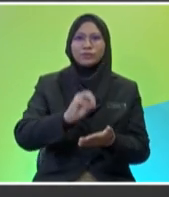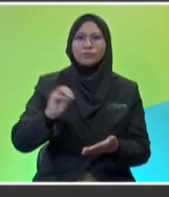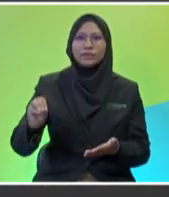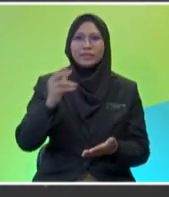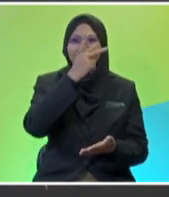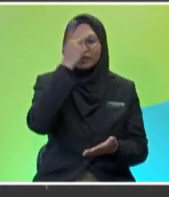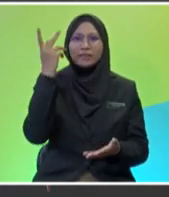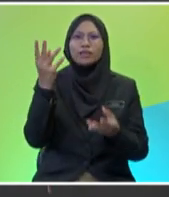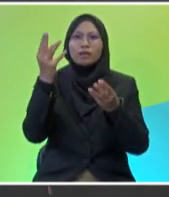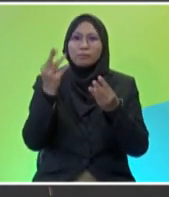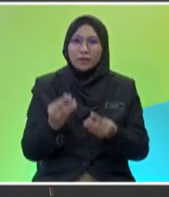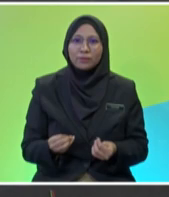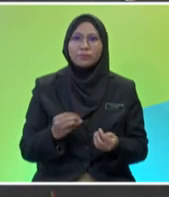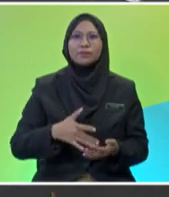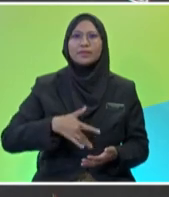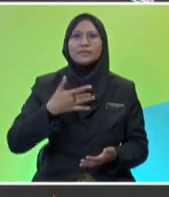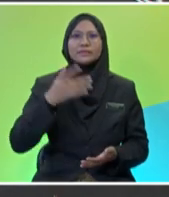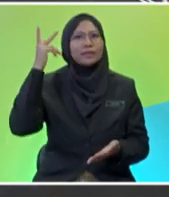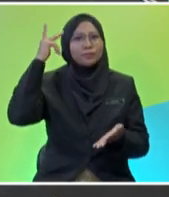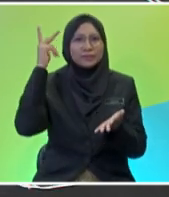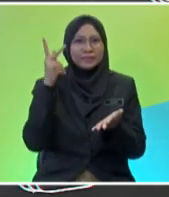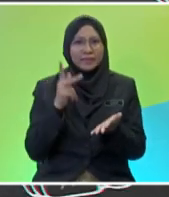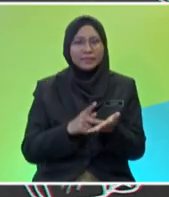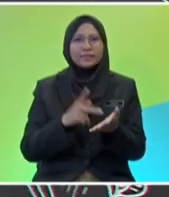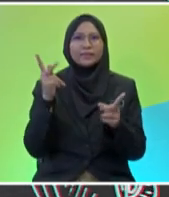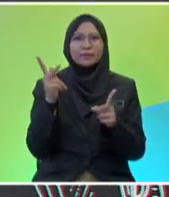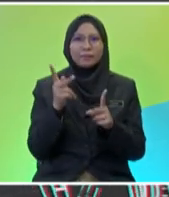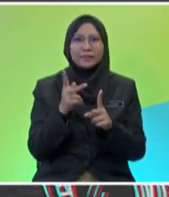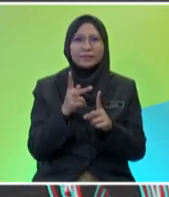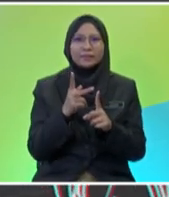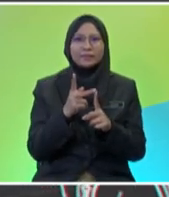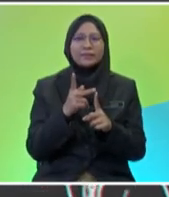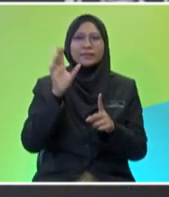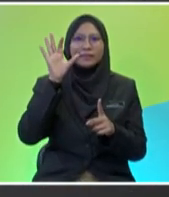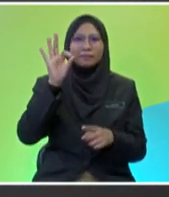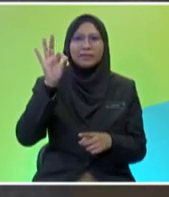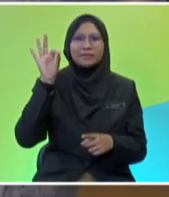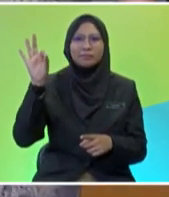kepada orang yang dewasa untuk menceritakan situasi yang berlaku